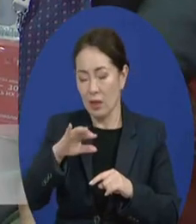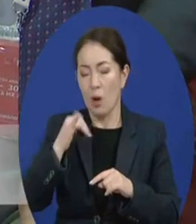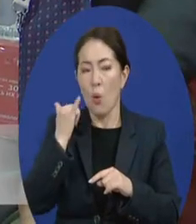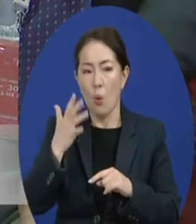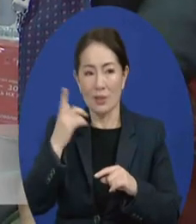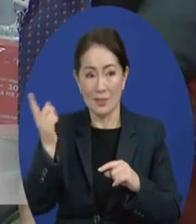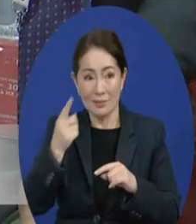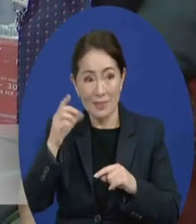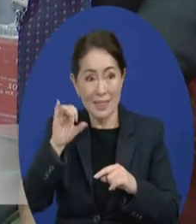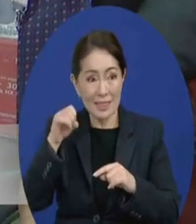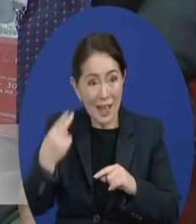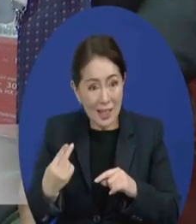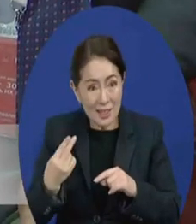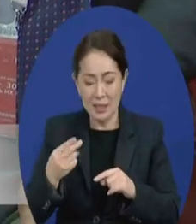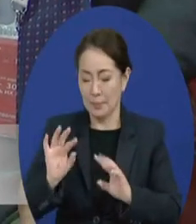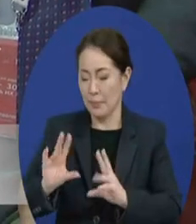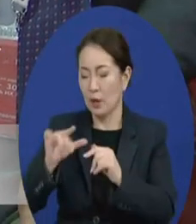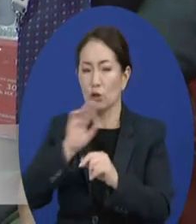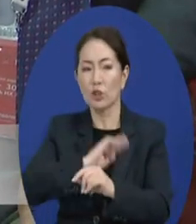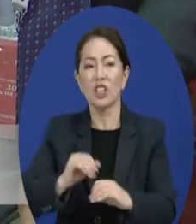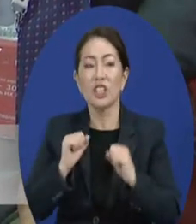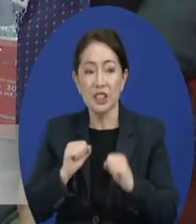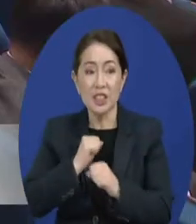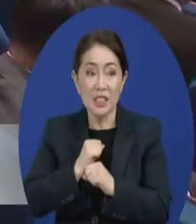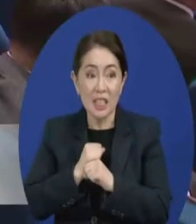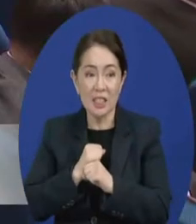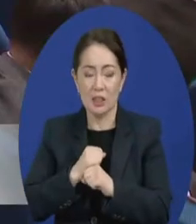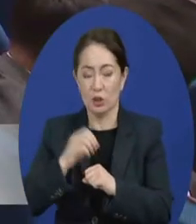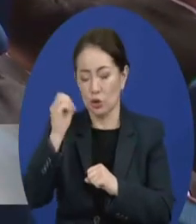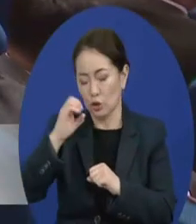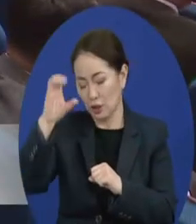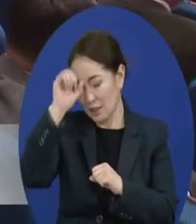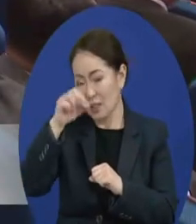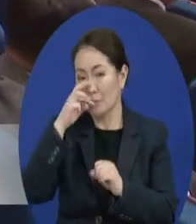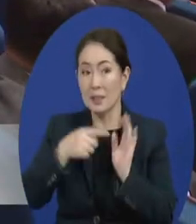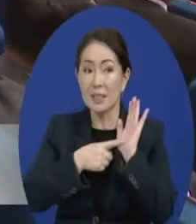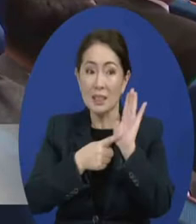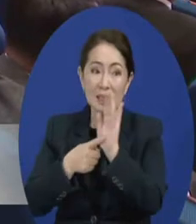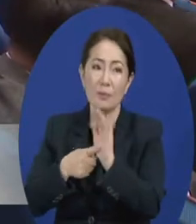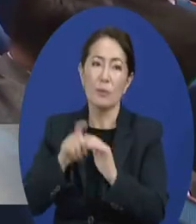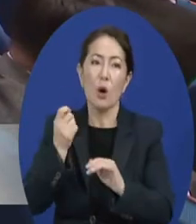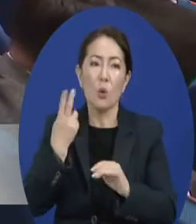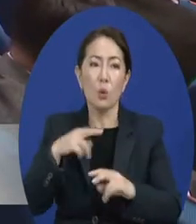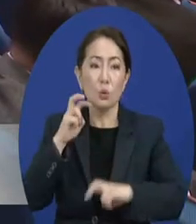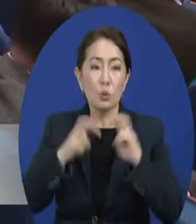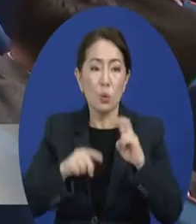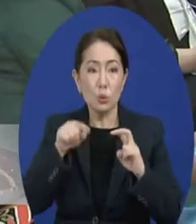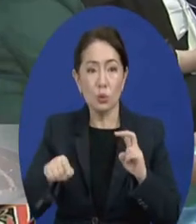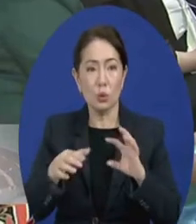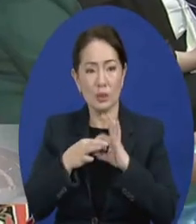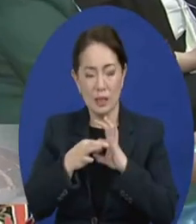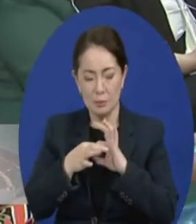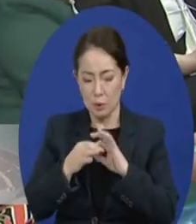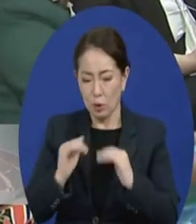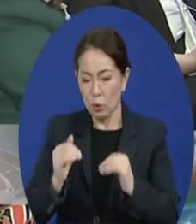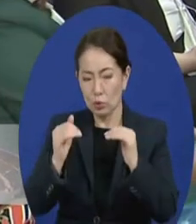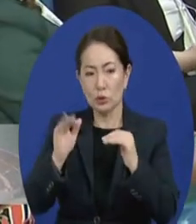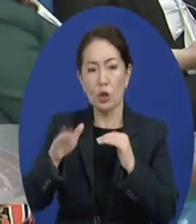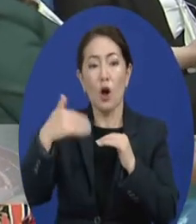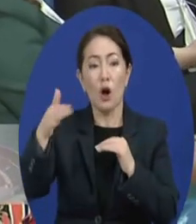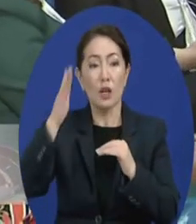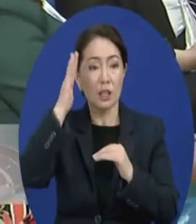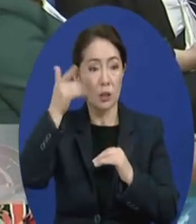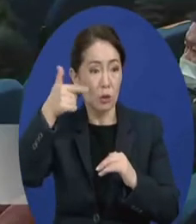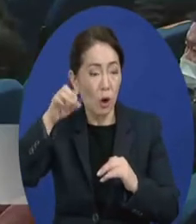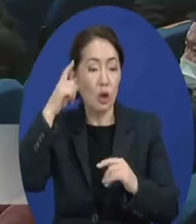цахилгаан станцыг барихын төлөө хичээж ажиллана гэж Монгол улсын ерөнхий сайдын хуваар мэдгдсэн юм. Хүнд үйлдвэрийн салбаруудыг хөгжүүлэх нь ойрын ирээдүйн